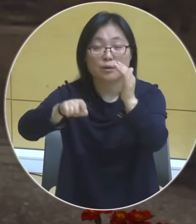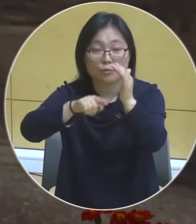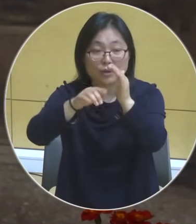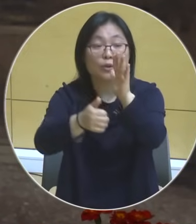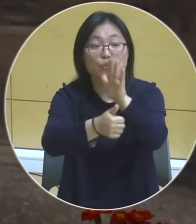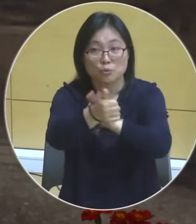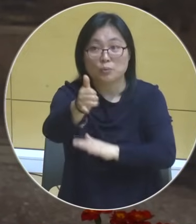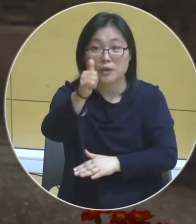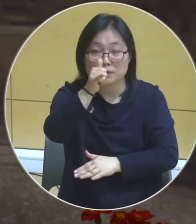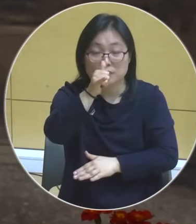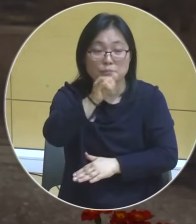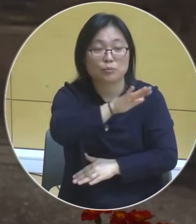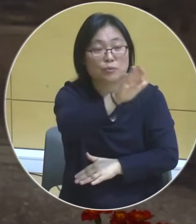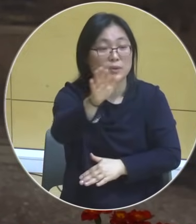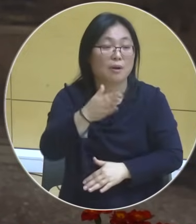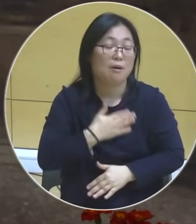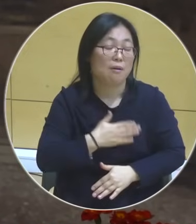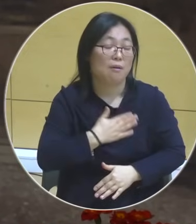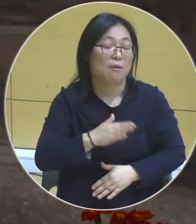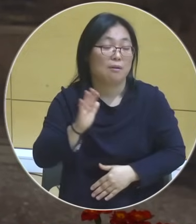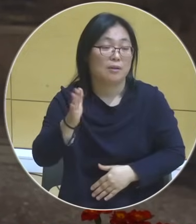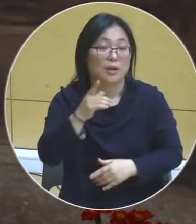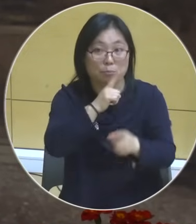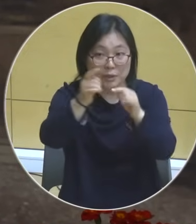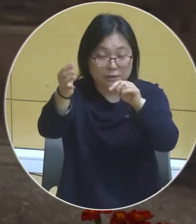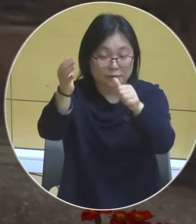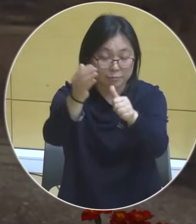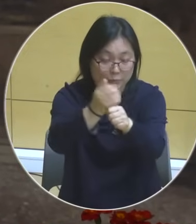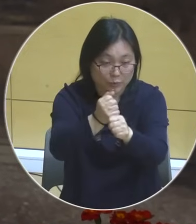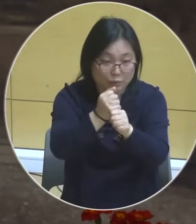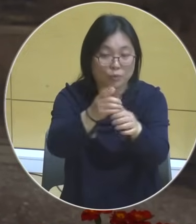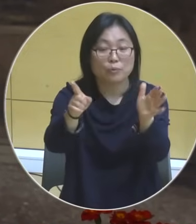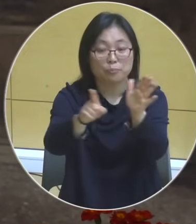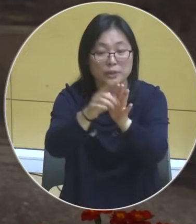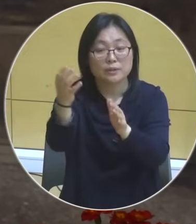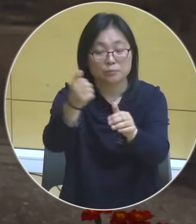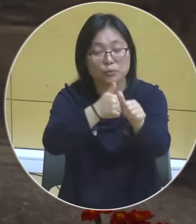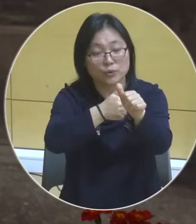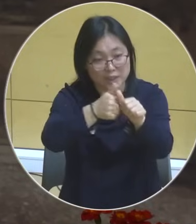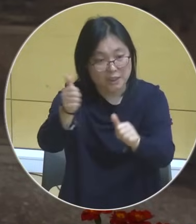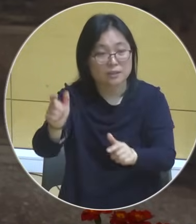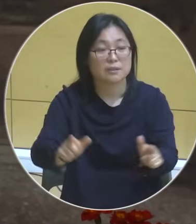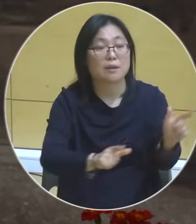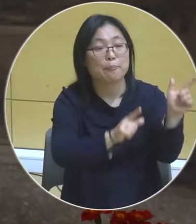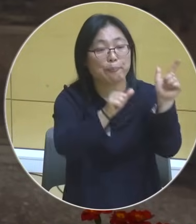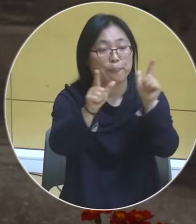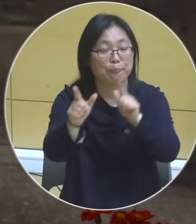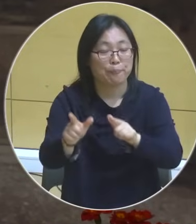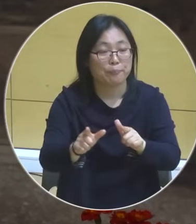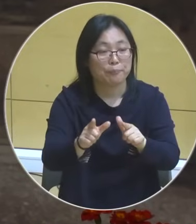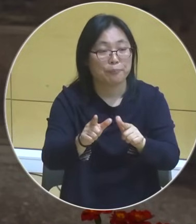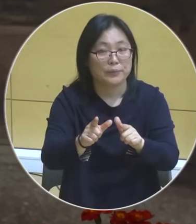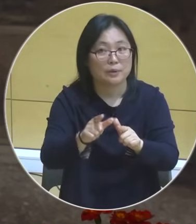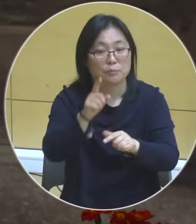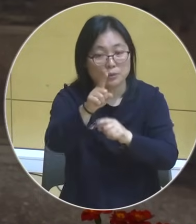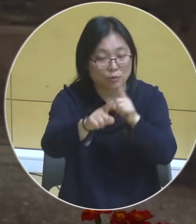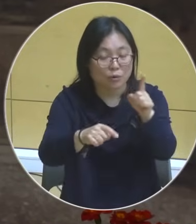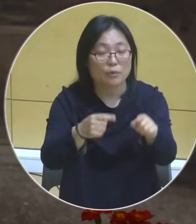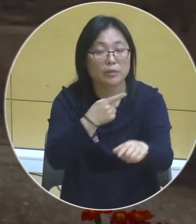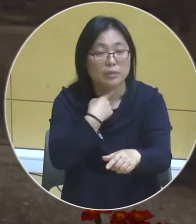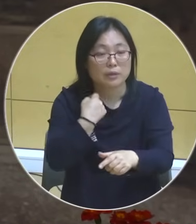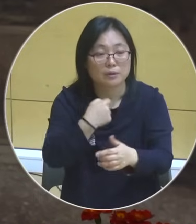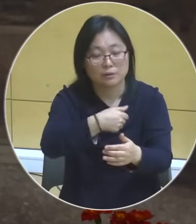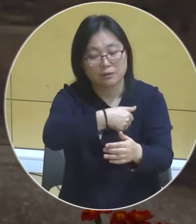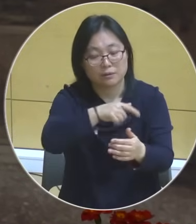우리는 다시 한번 바라봐야 됩니다. 말씀 붙들고 믿음으로 이겨내는 그 삶, 그러면서 걸어왔던